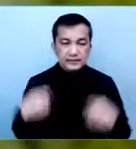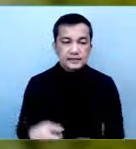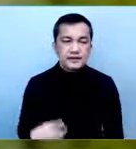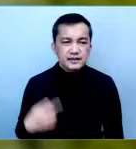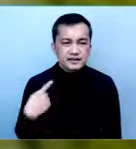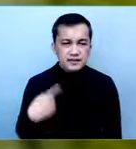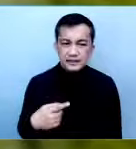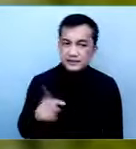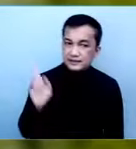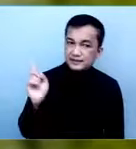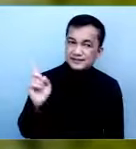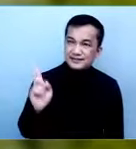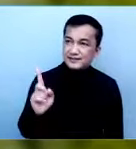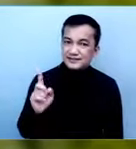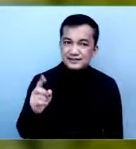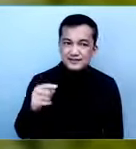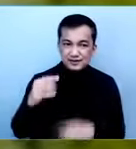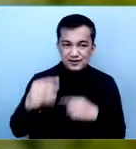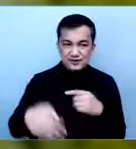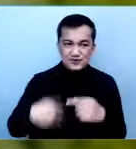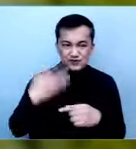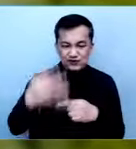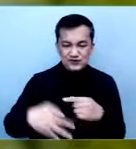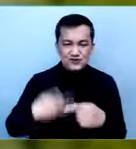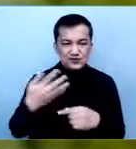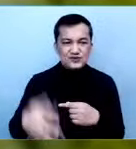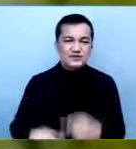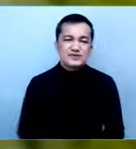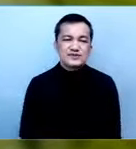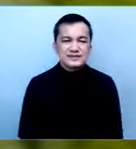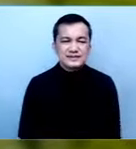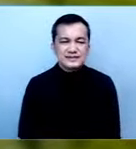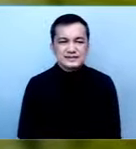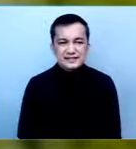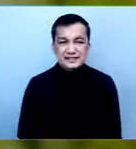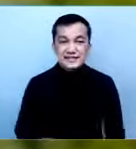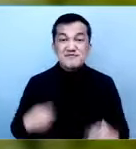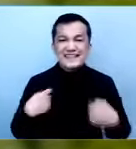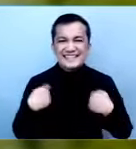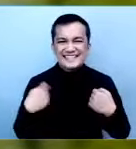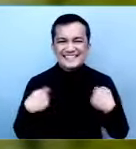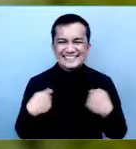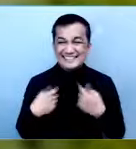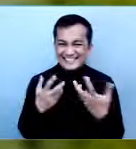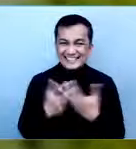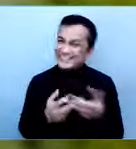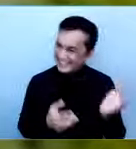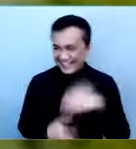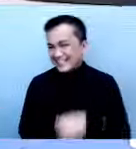nun yung mga... Ayun, tara, punta tayo doon. Para sa aming mga teens.